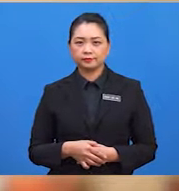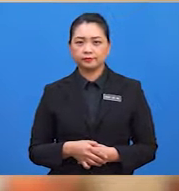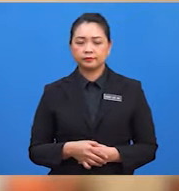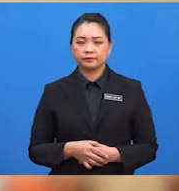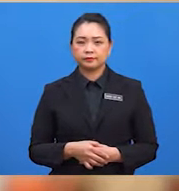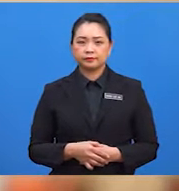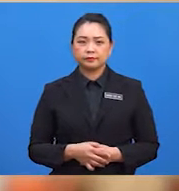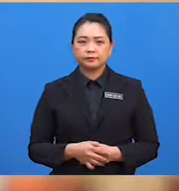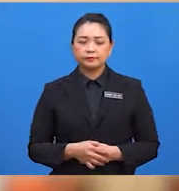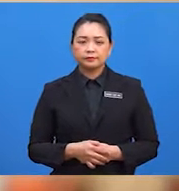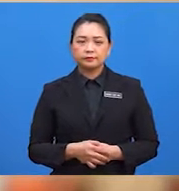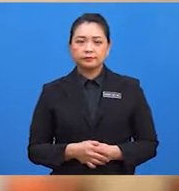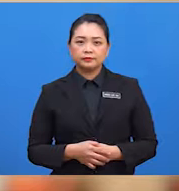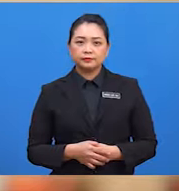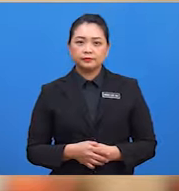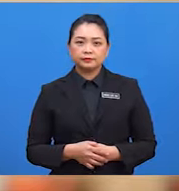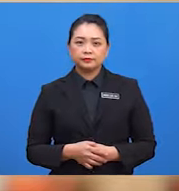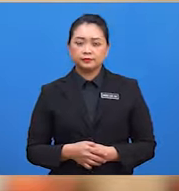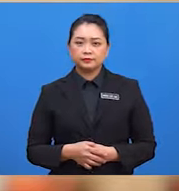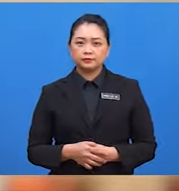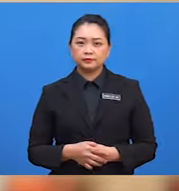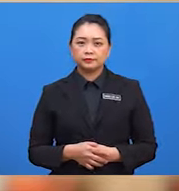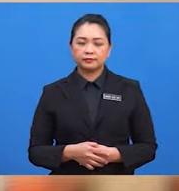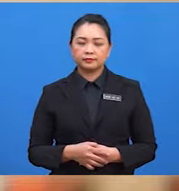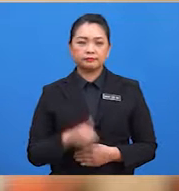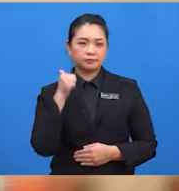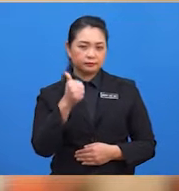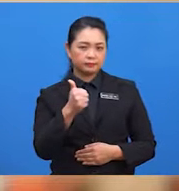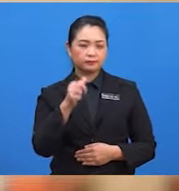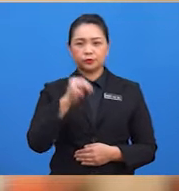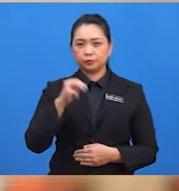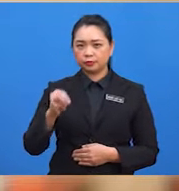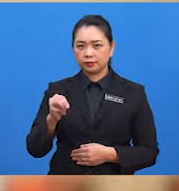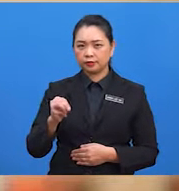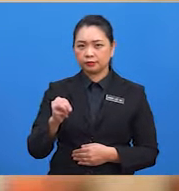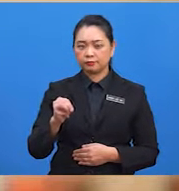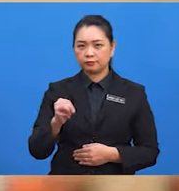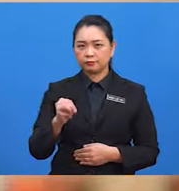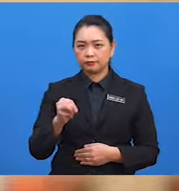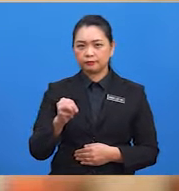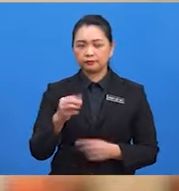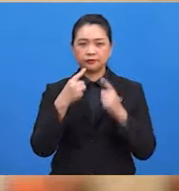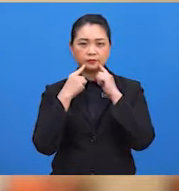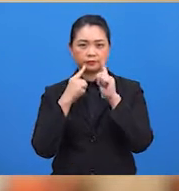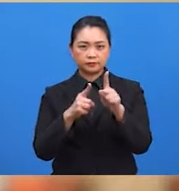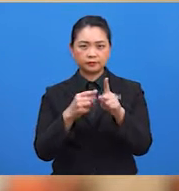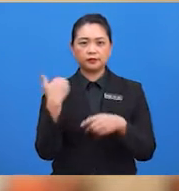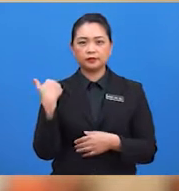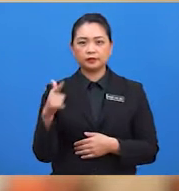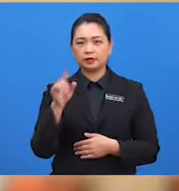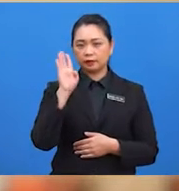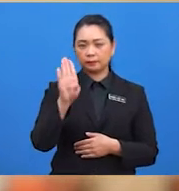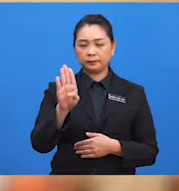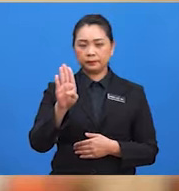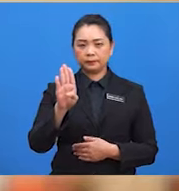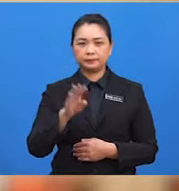bandar yang musnah ataupun tanaman yang musnah? Bagus, murid-murid. Musim ekstrim tersebut menyebabkan tanaman